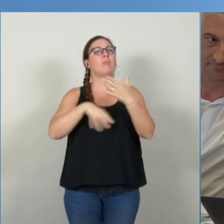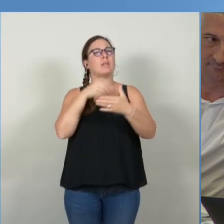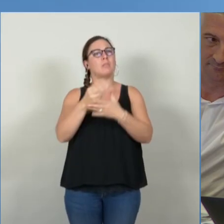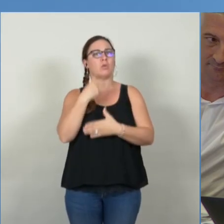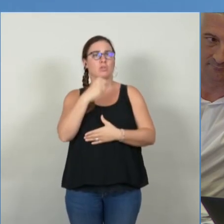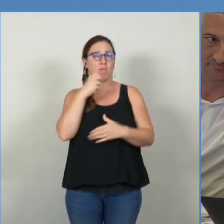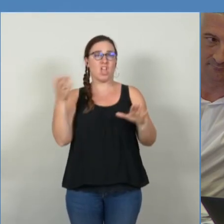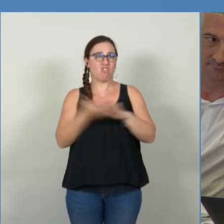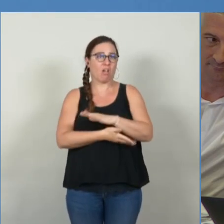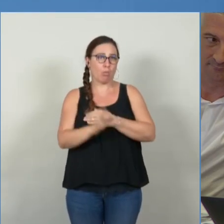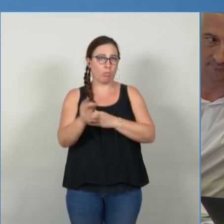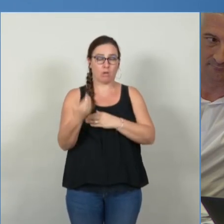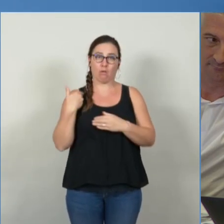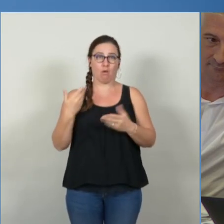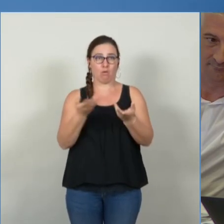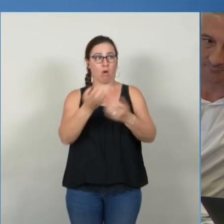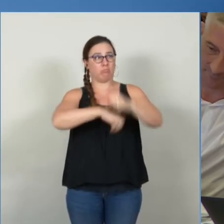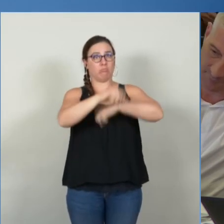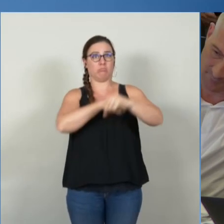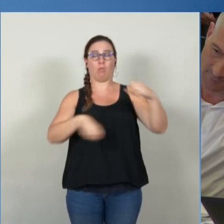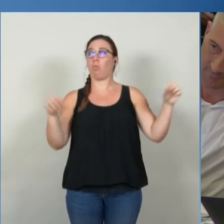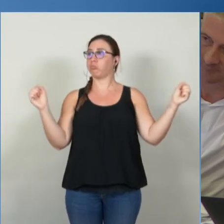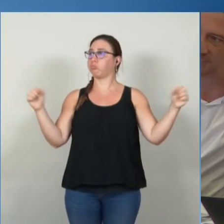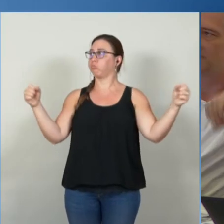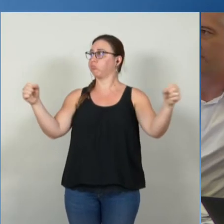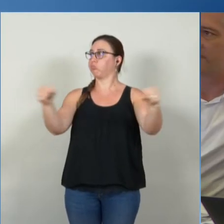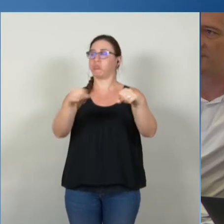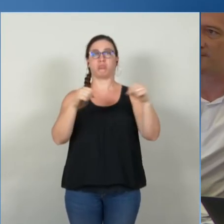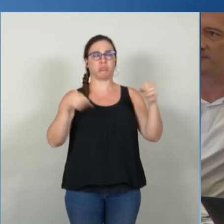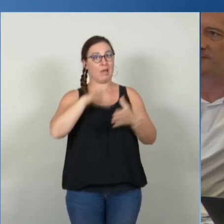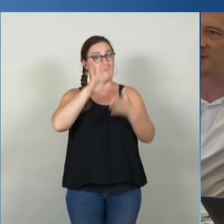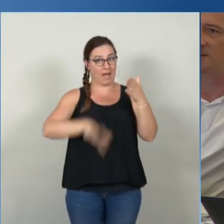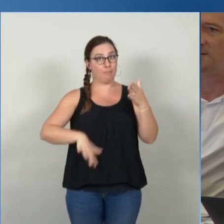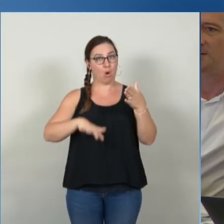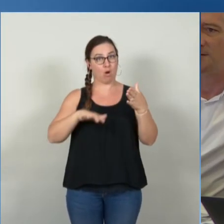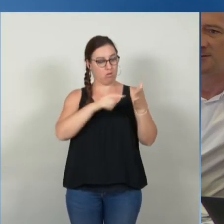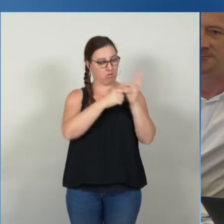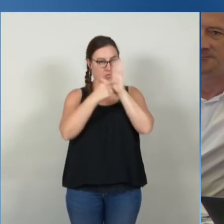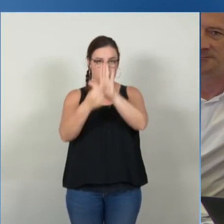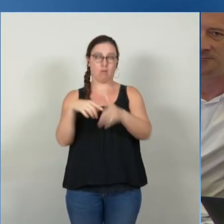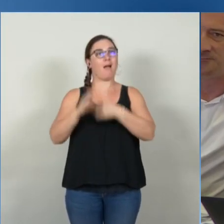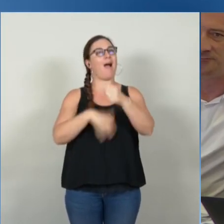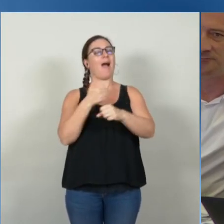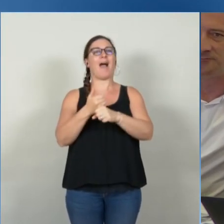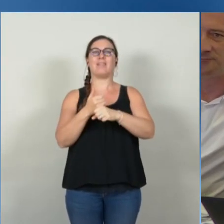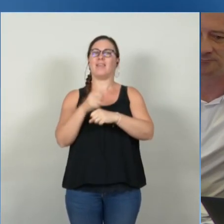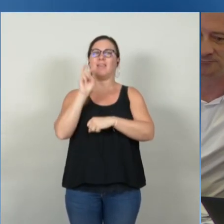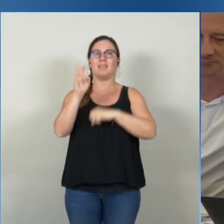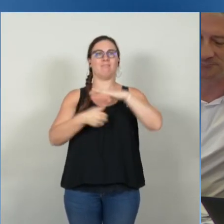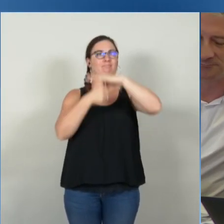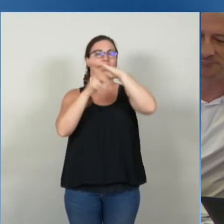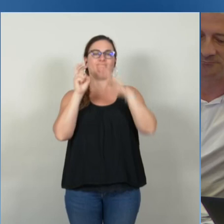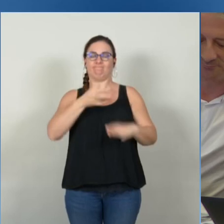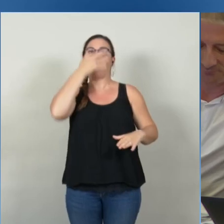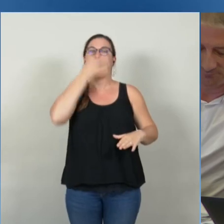qui s'est déroulée dans une indifférence généralisée le rapport admet je cite l'année capitale verte est passée à côté